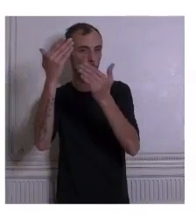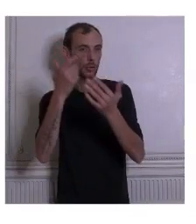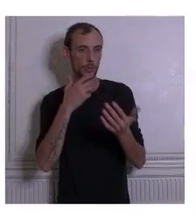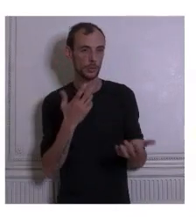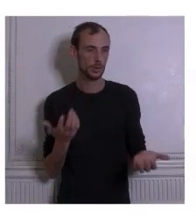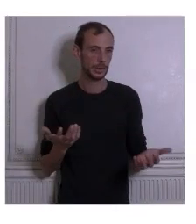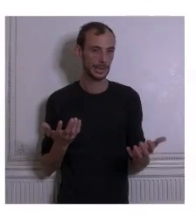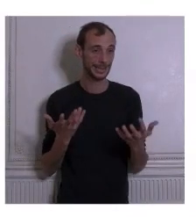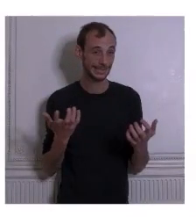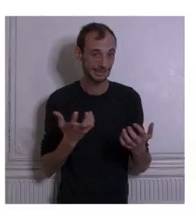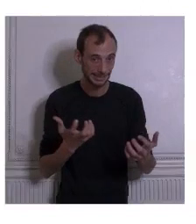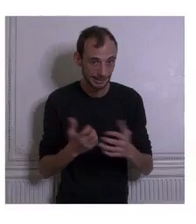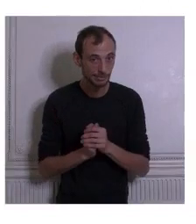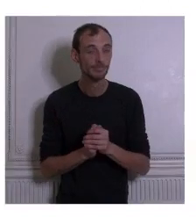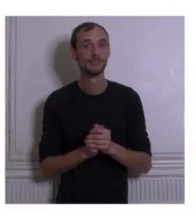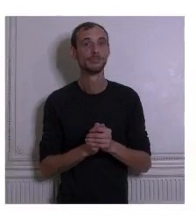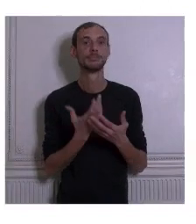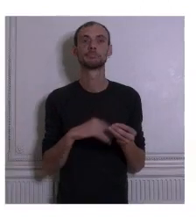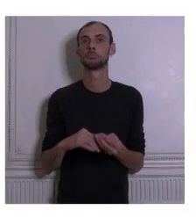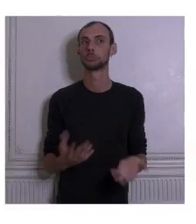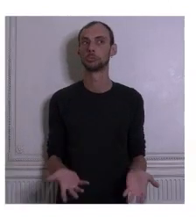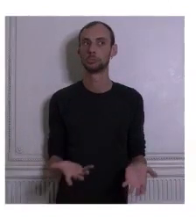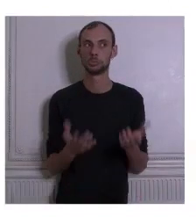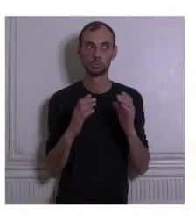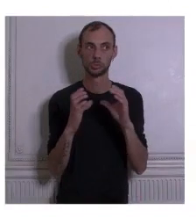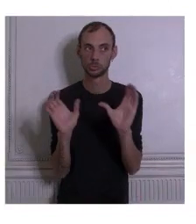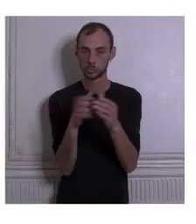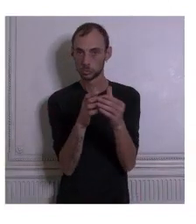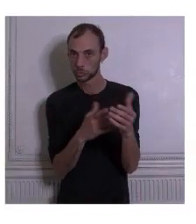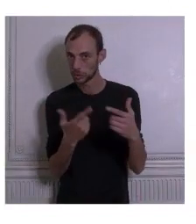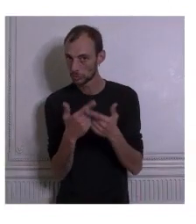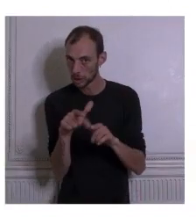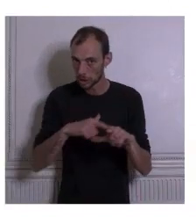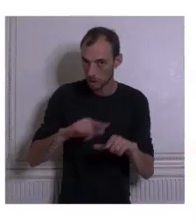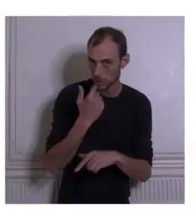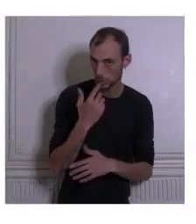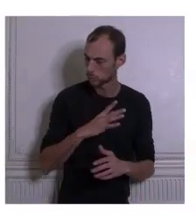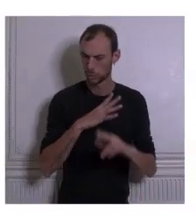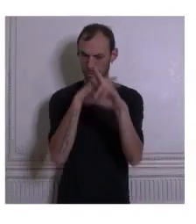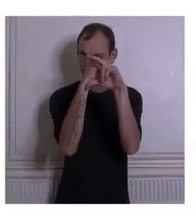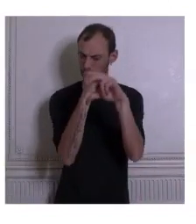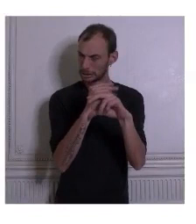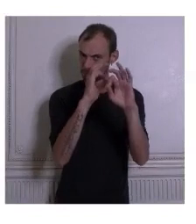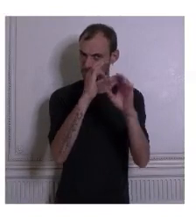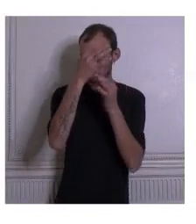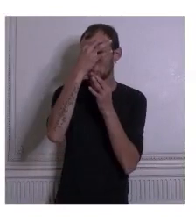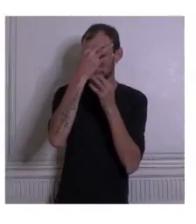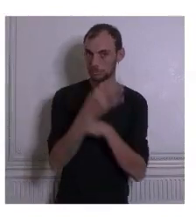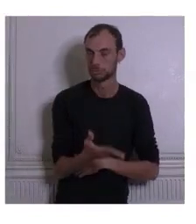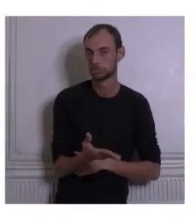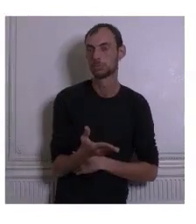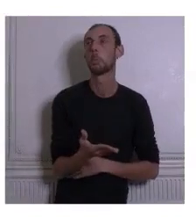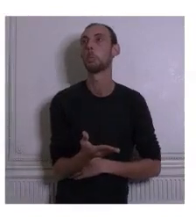Et nous aurons peut-être l'occasion de prendre un thé au Jasmin ensemble. Mais de vous rappeler... Ah bon, je propose autre chose. Mais